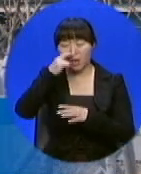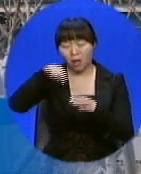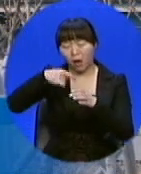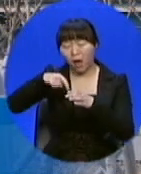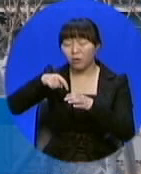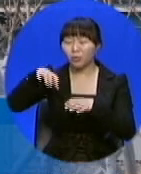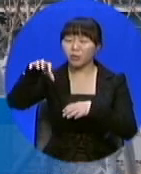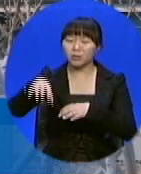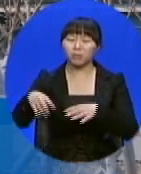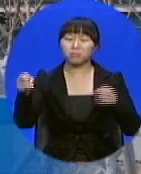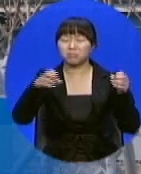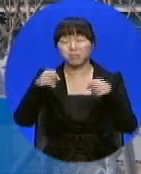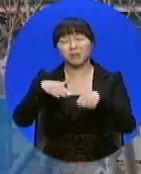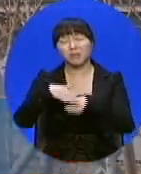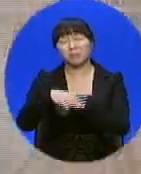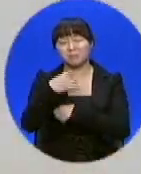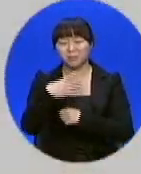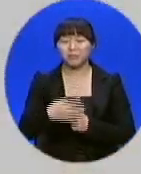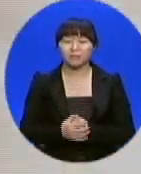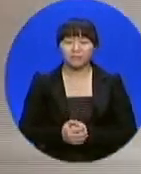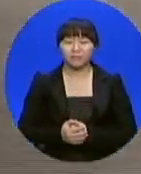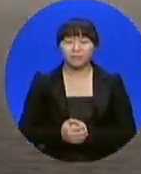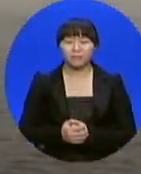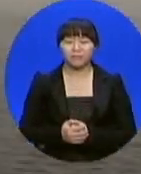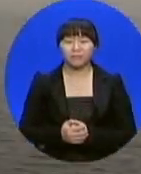카페에서 이렇게 지냈던 것 같아요.